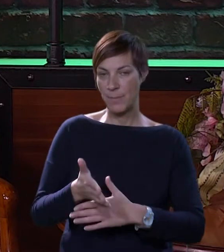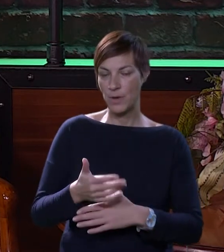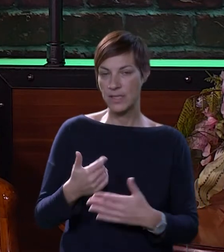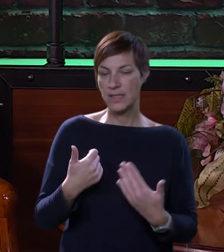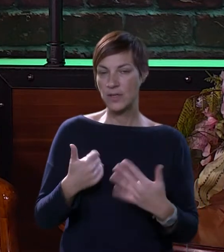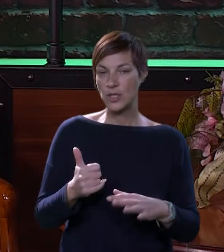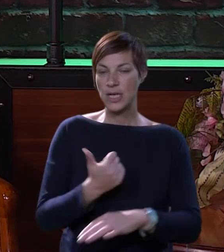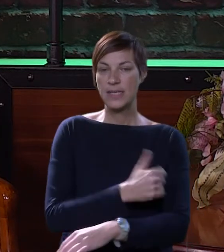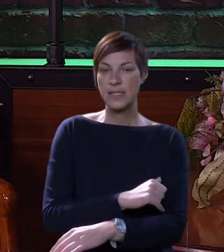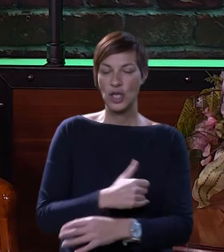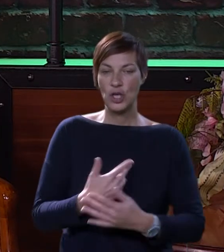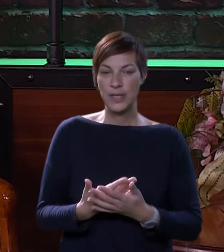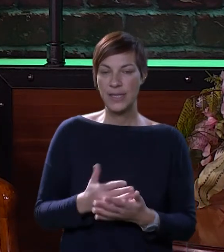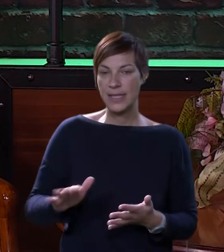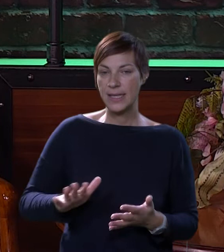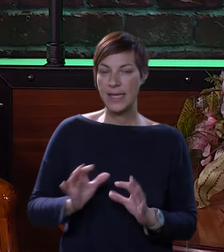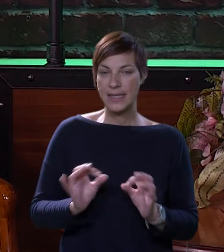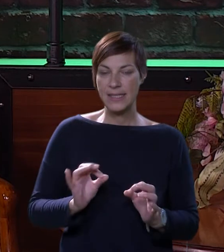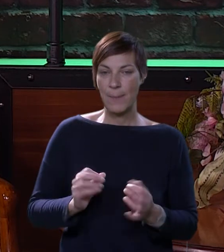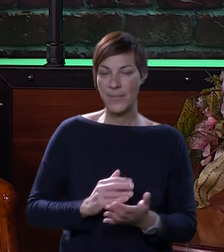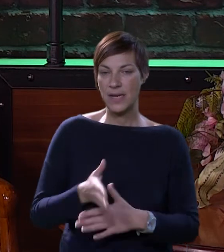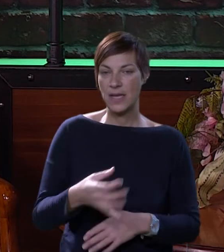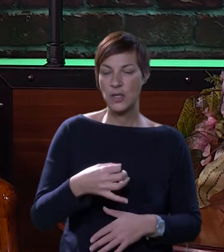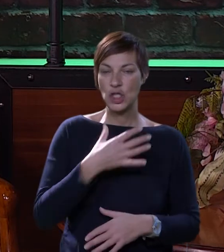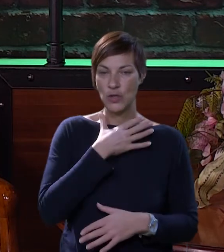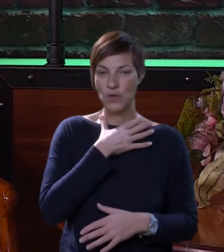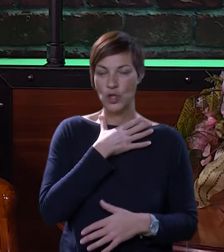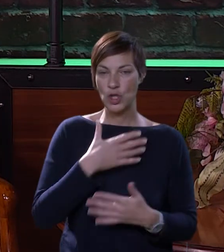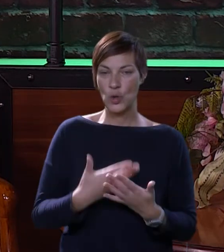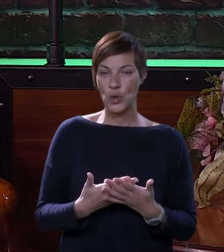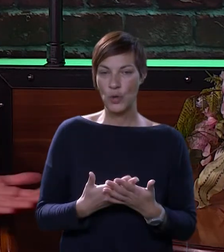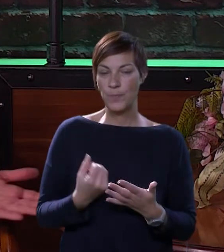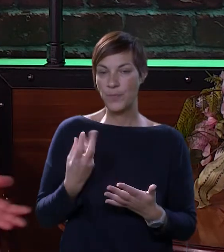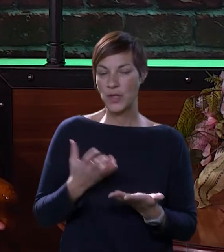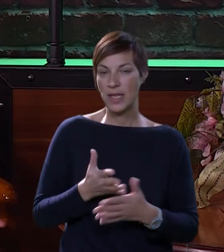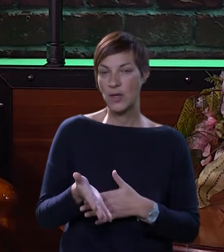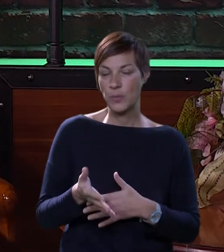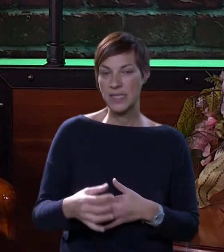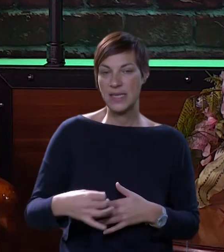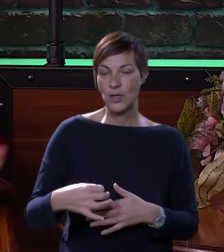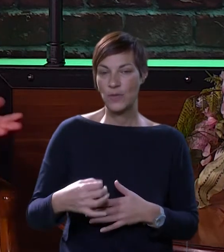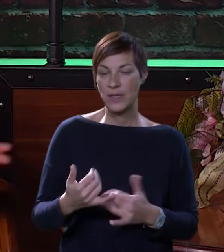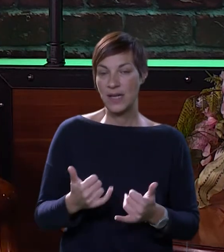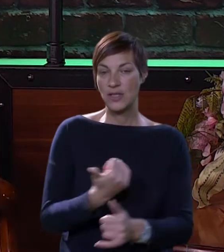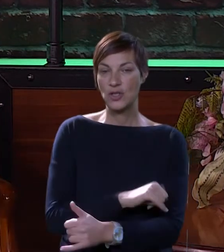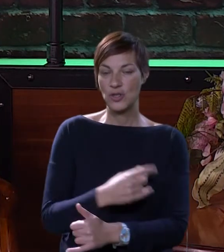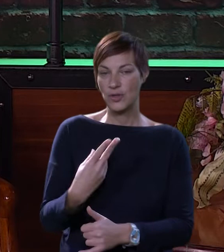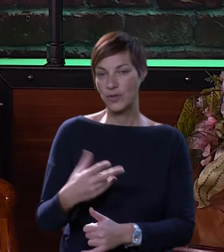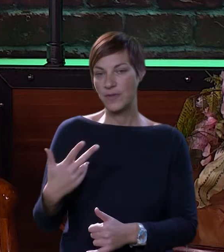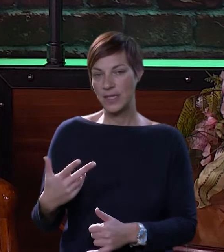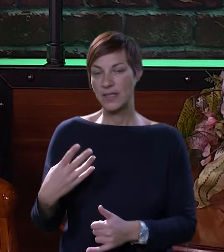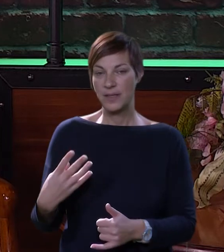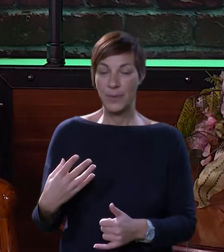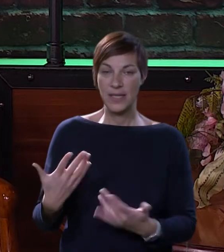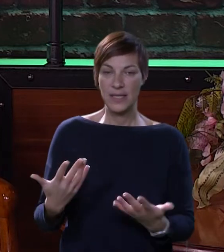znači u šestoj godini. Dijete se priprema za polazak u osnovnu školu od kad je ono upisano u vrtić, da li je to s godinu dana, dvije,